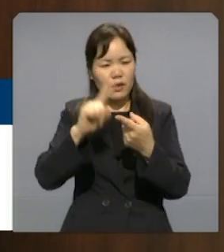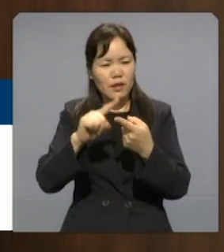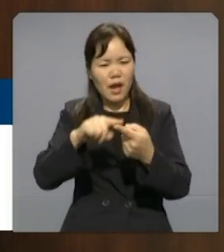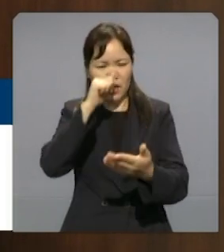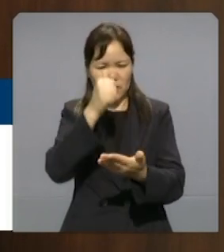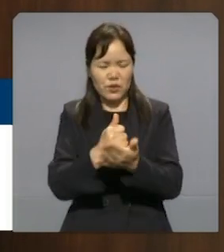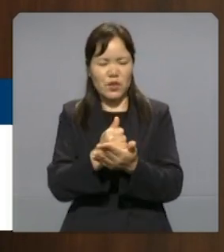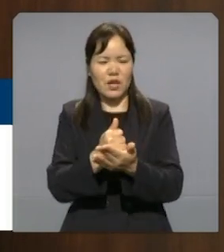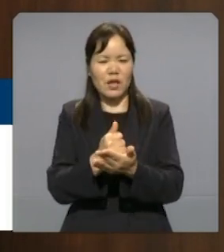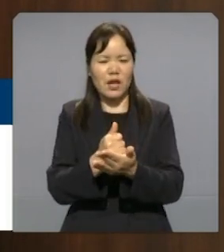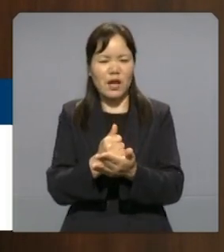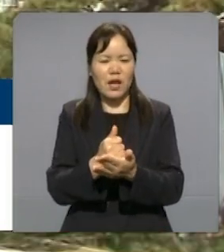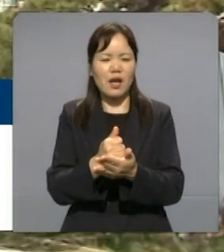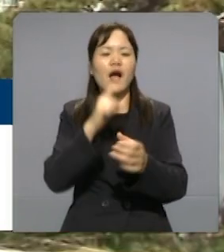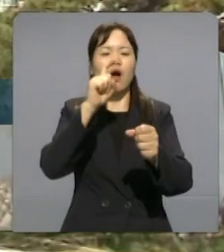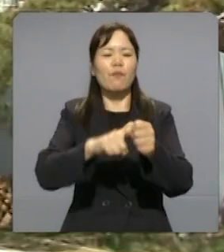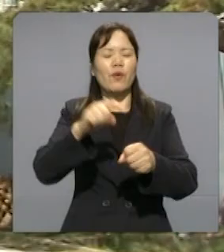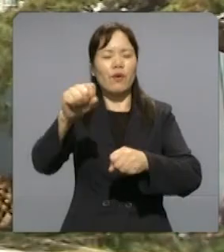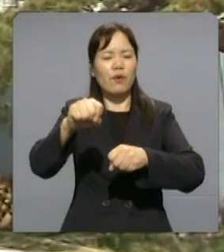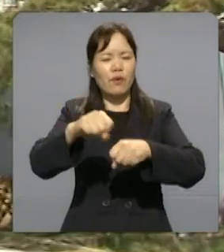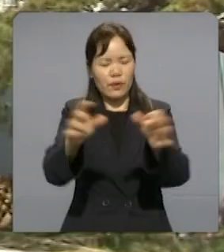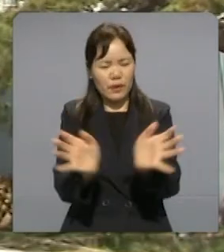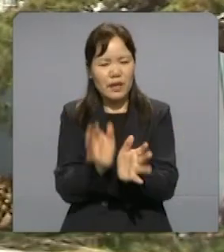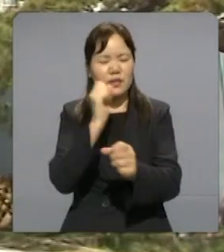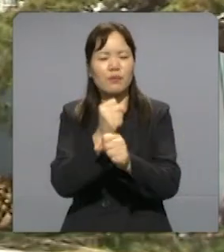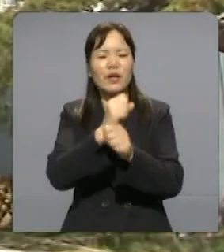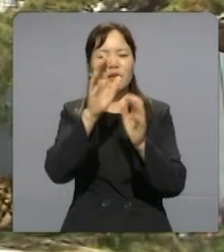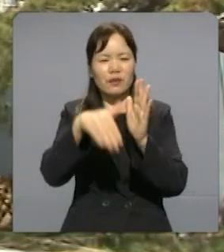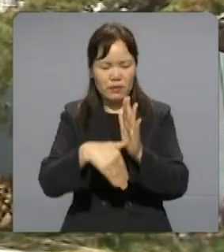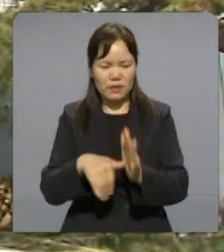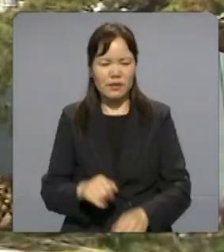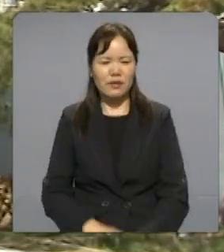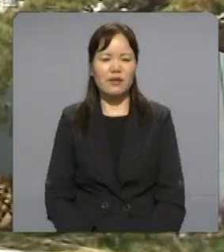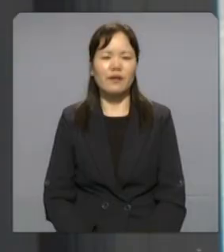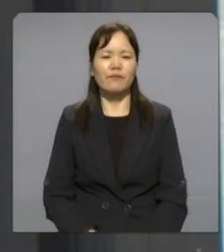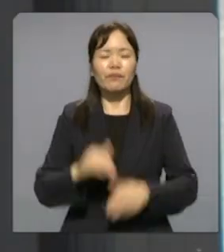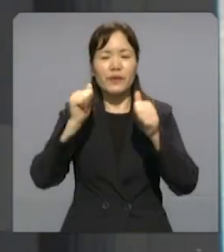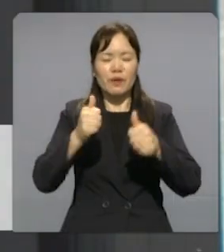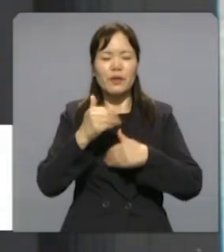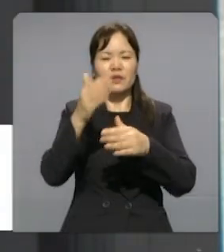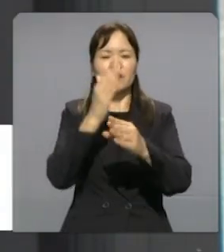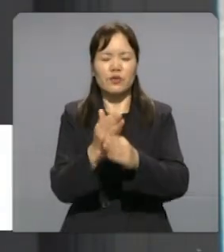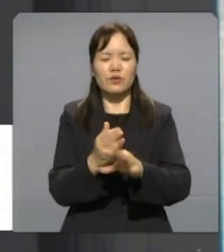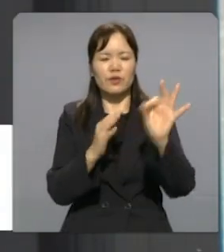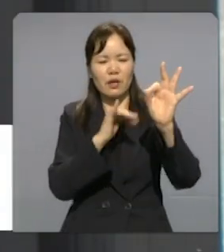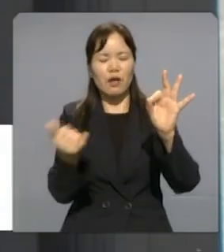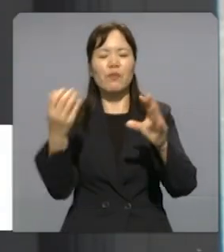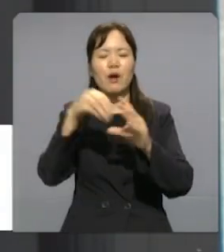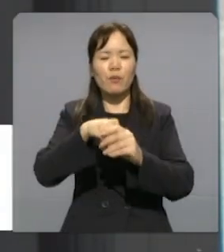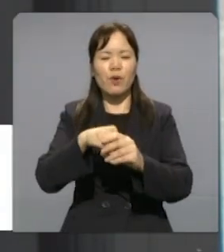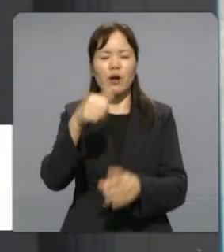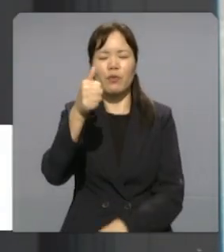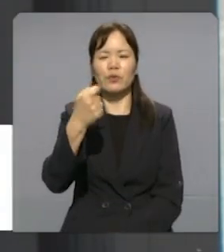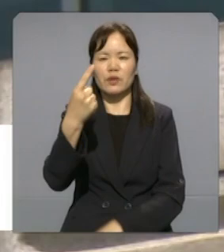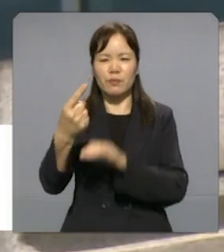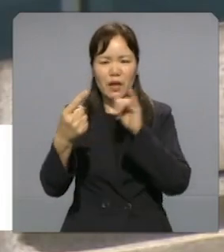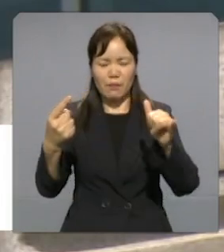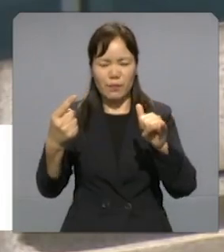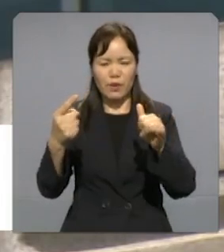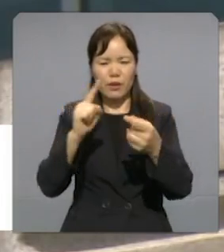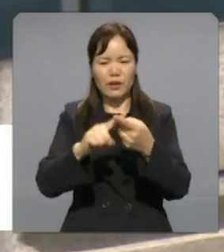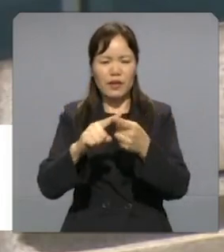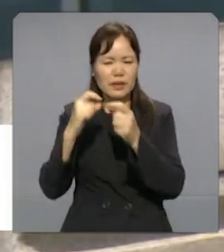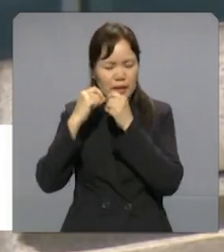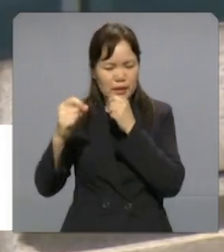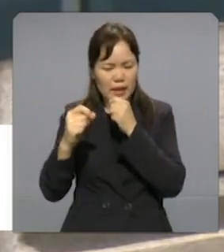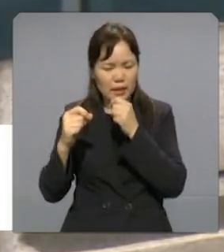때 적용되는 범죄 유형으로 경찰은 남씨 등 재판이 진행 중인 10명을 포함해 일당 쉰 한 명을 사기 등의 혐의로